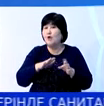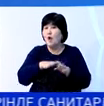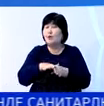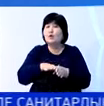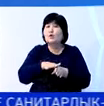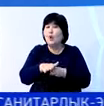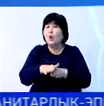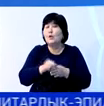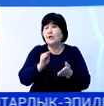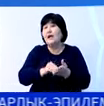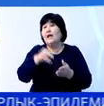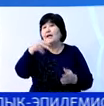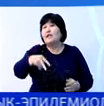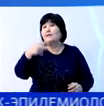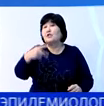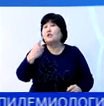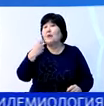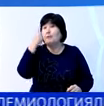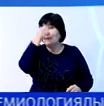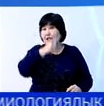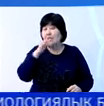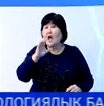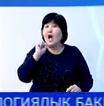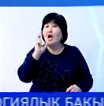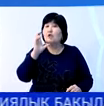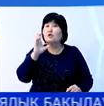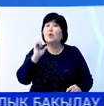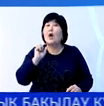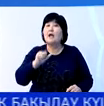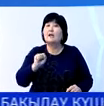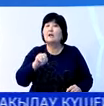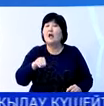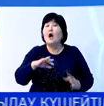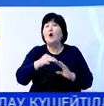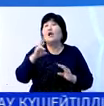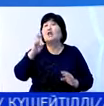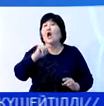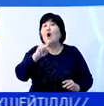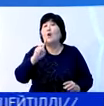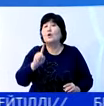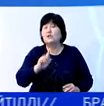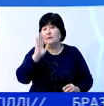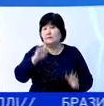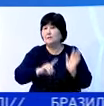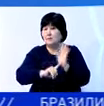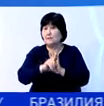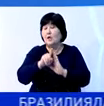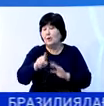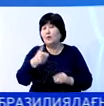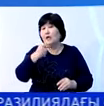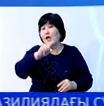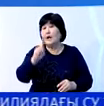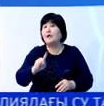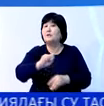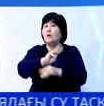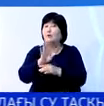тұр. 2021 жылы осы Ақсу атауылдық округі оған қарасты. Наурыз елді мекен бәрі кіреді, сабалақ. Соны көгілдір отынмен